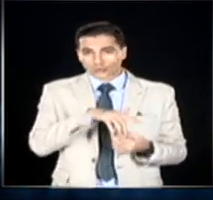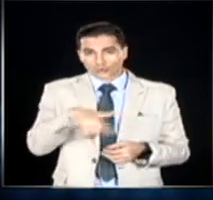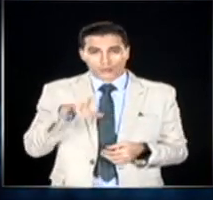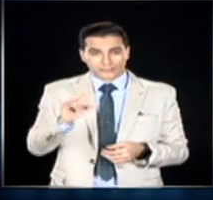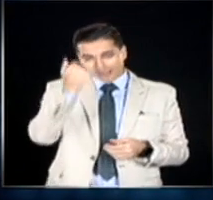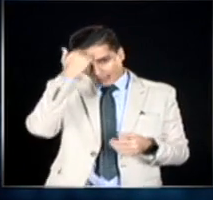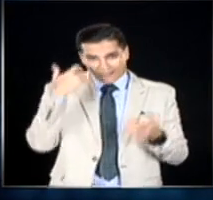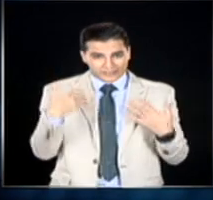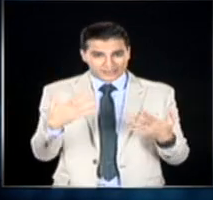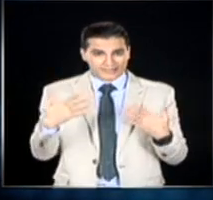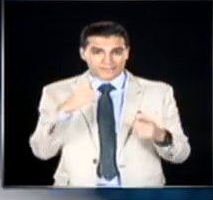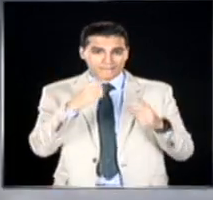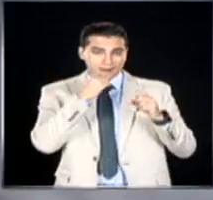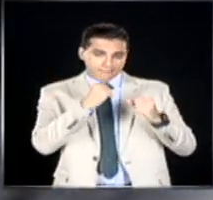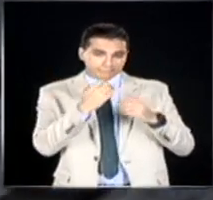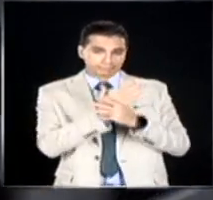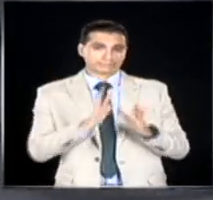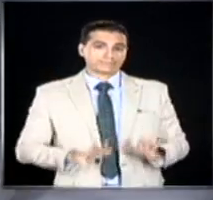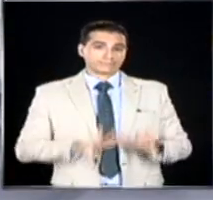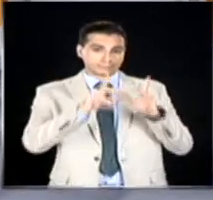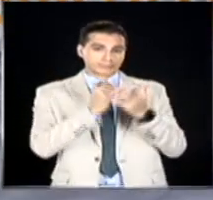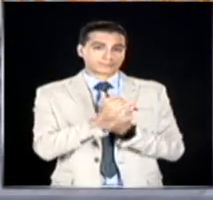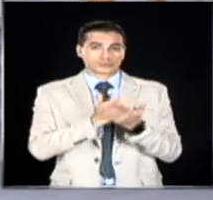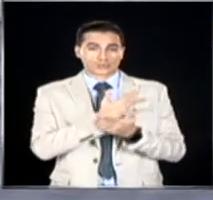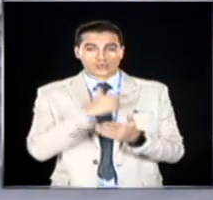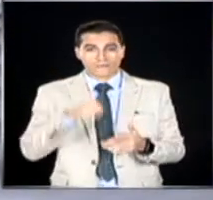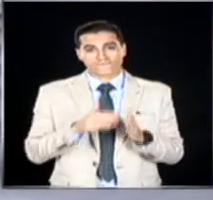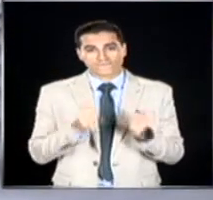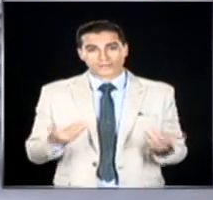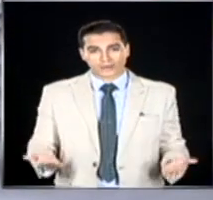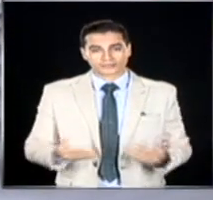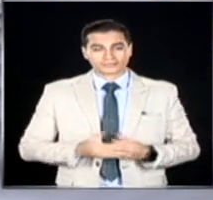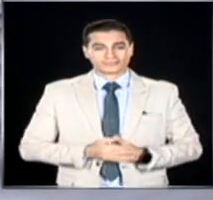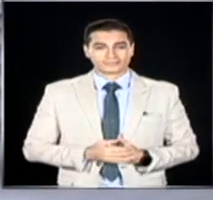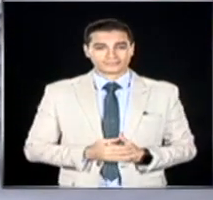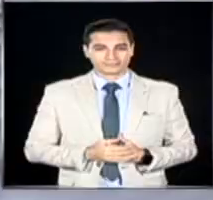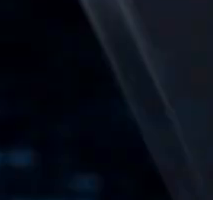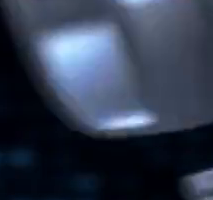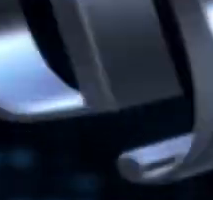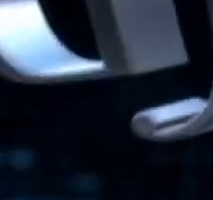4,650,000 جنيه في خزنة البنك الأهلي لتطوير المدارس الحكومية في مصر.